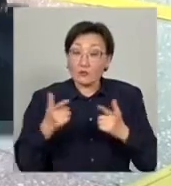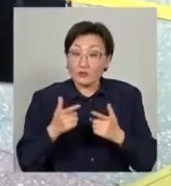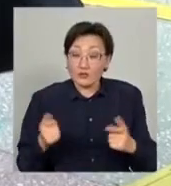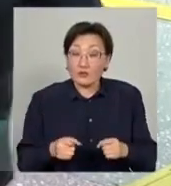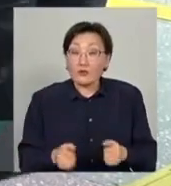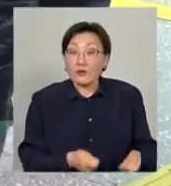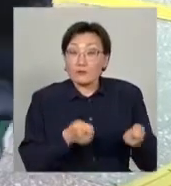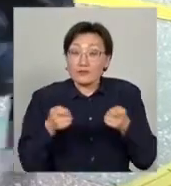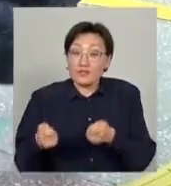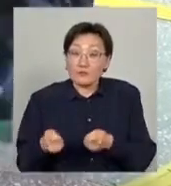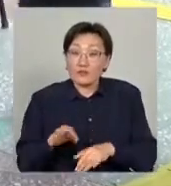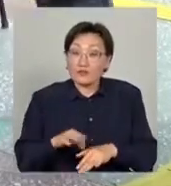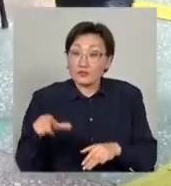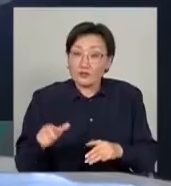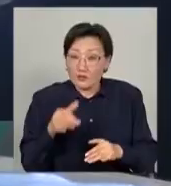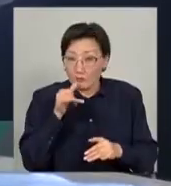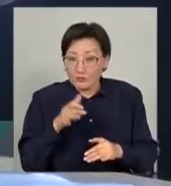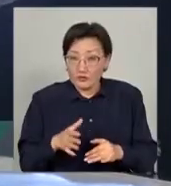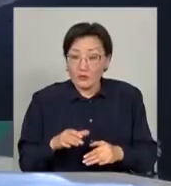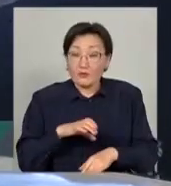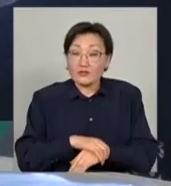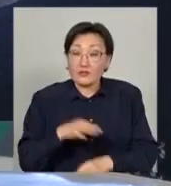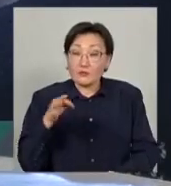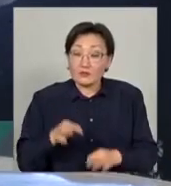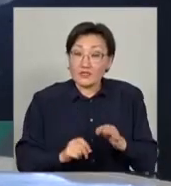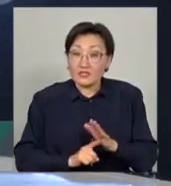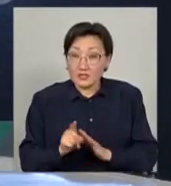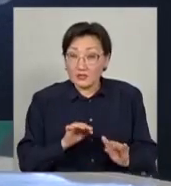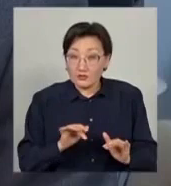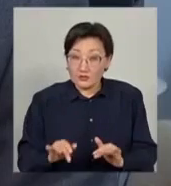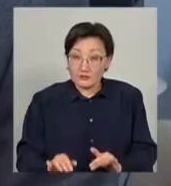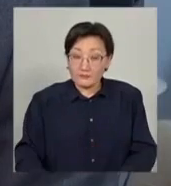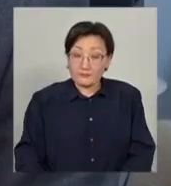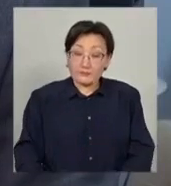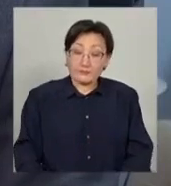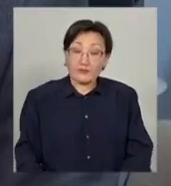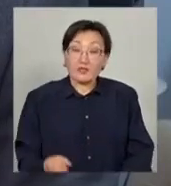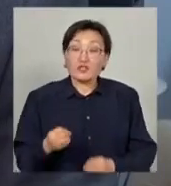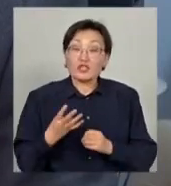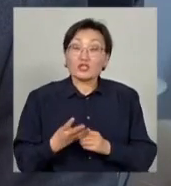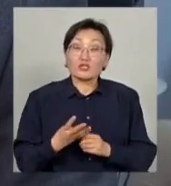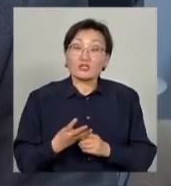что транспортировке пациент не подлежит. По факту возбуждено уголовное дело. В